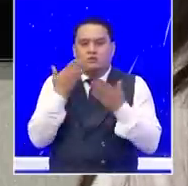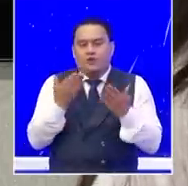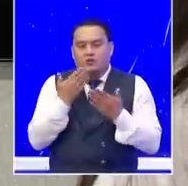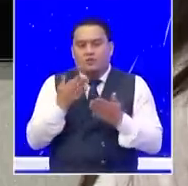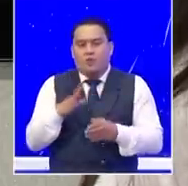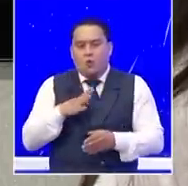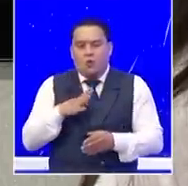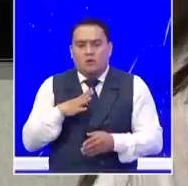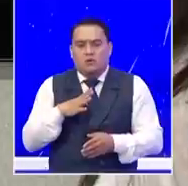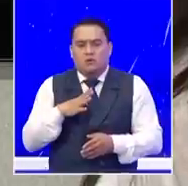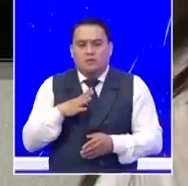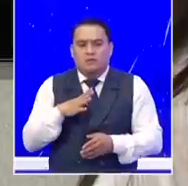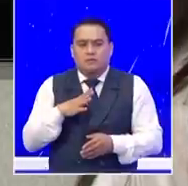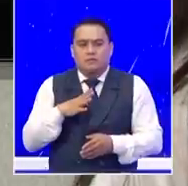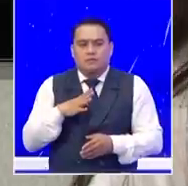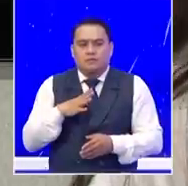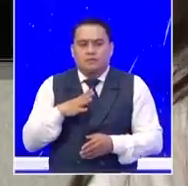время